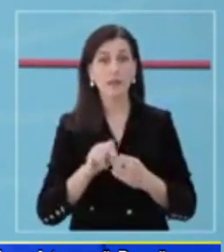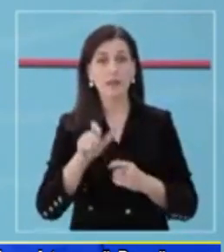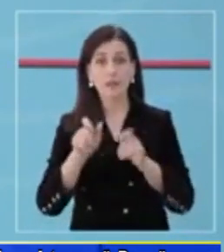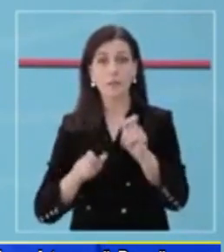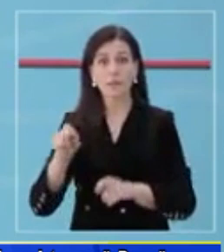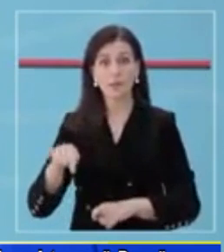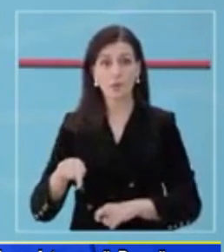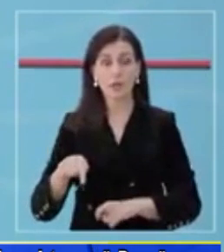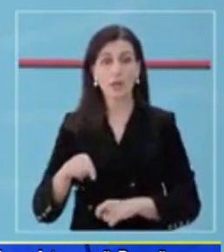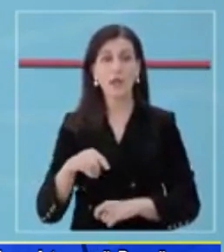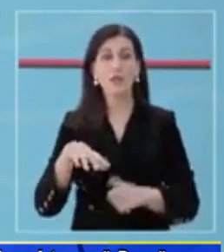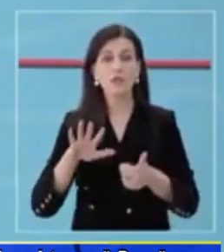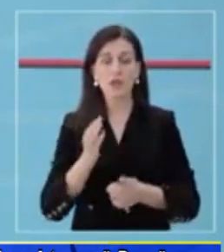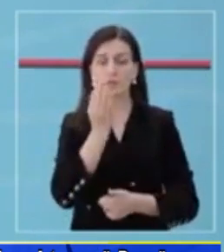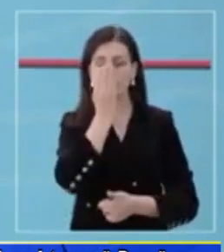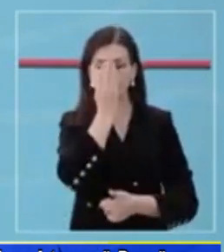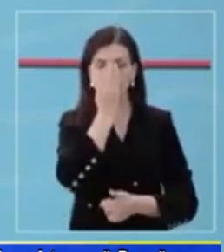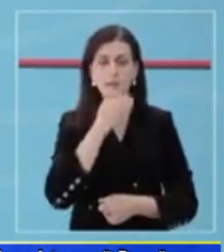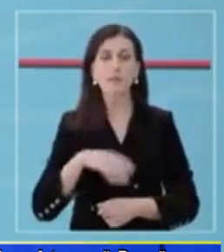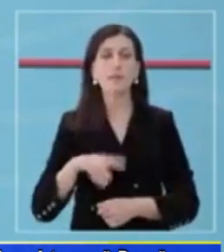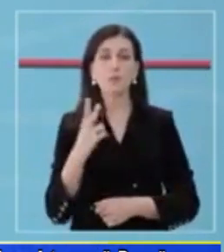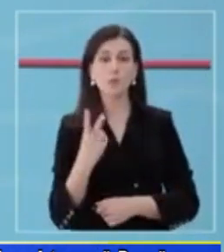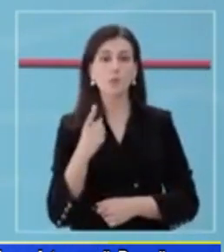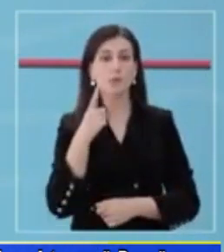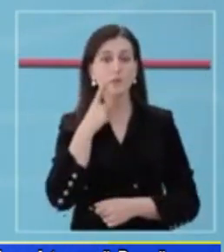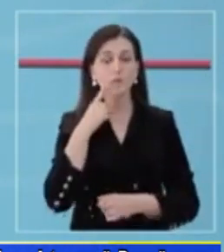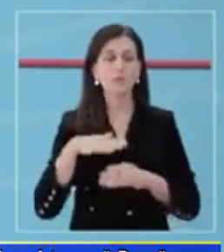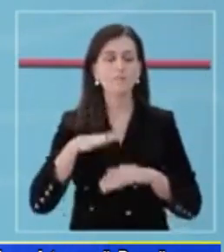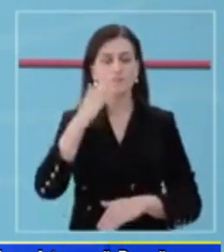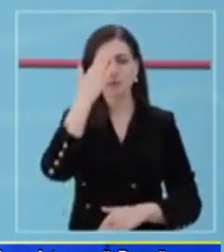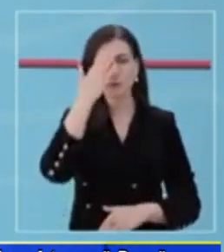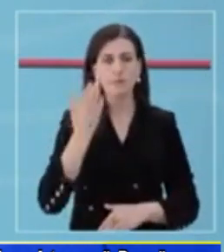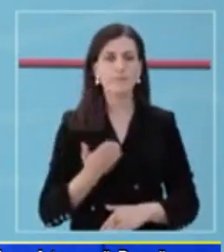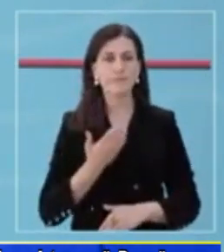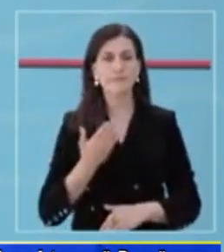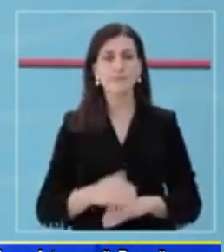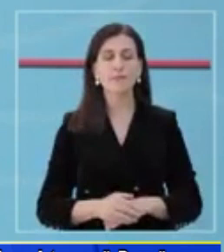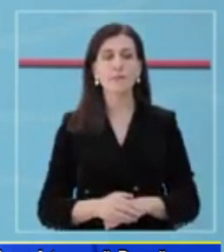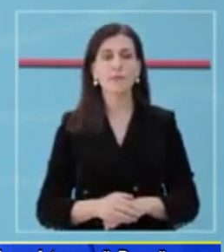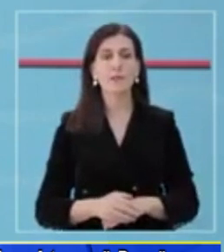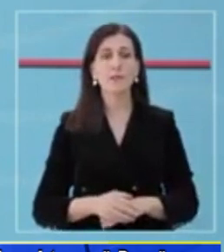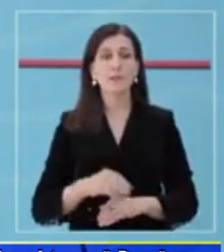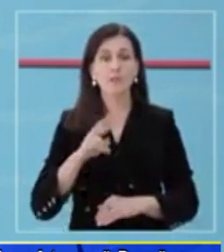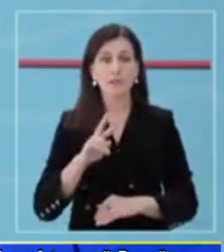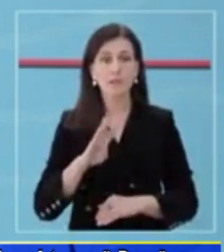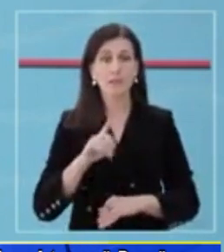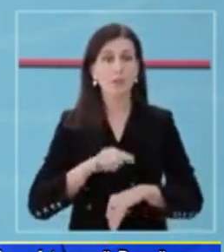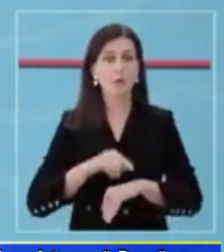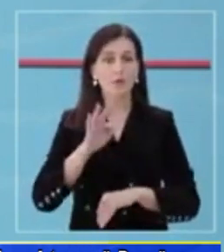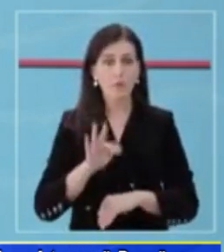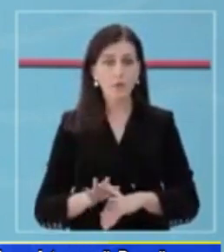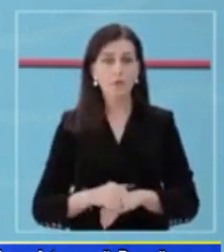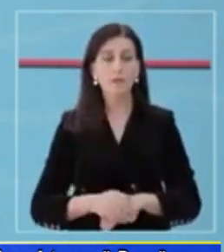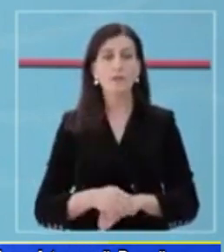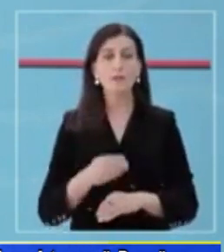30 pacient, 6 prej të cilëve në janë në terapi intensive dhe 2 prej tyre janë tashmë të intubuar. Gjatë 24 orëve